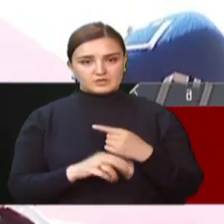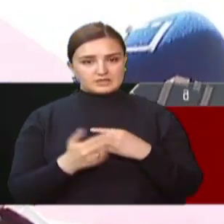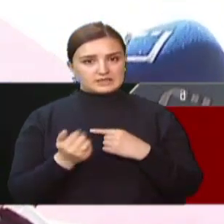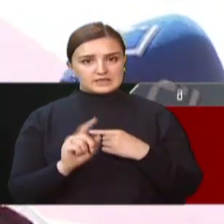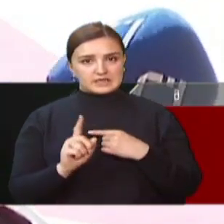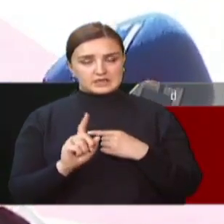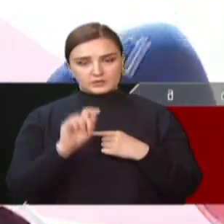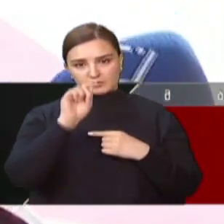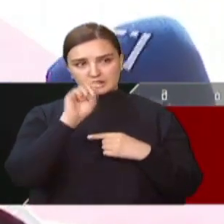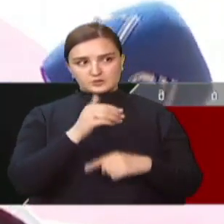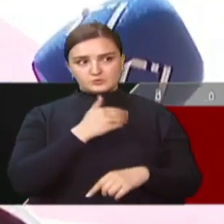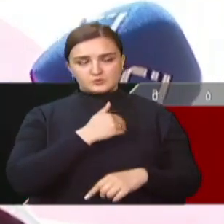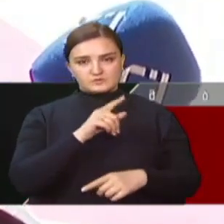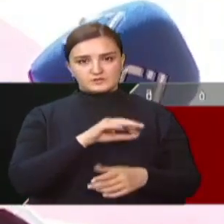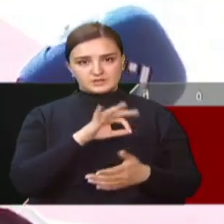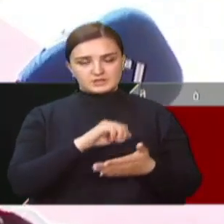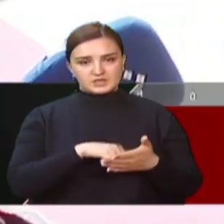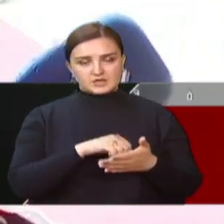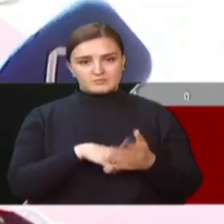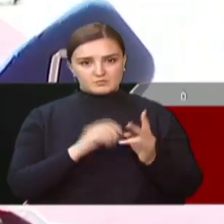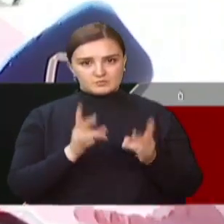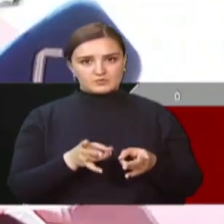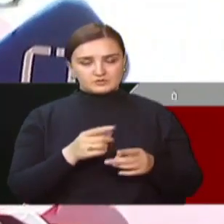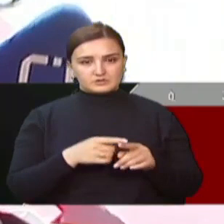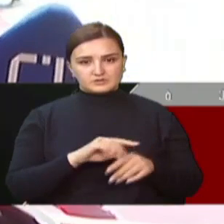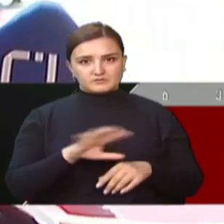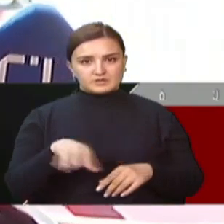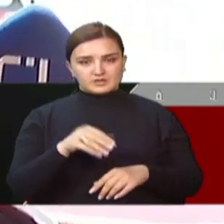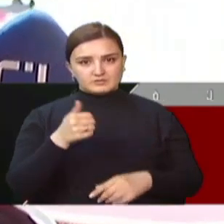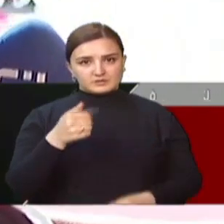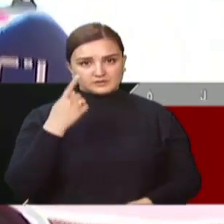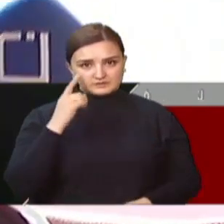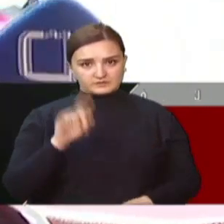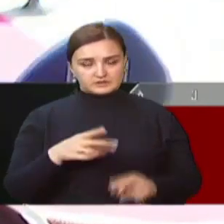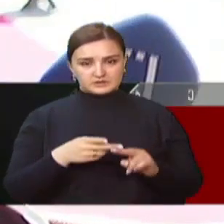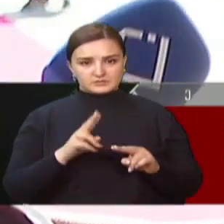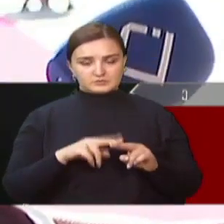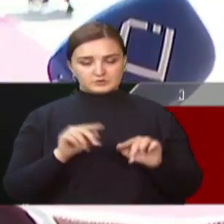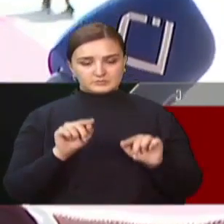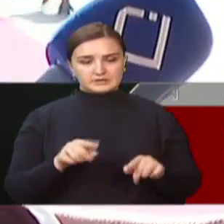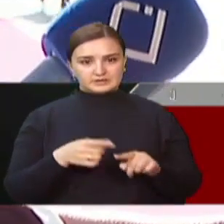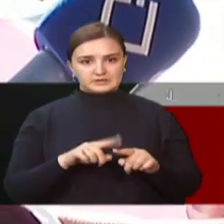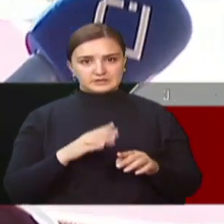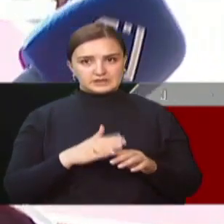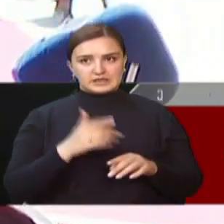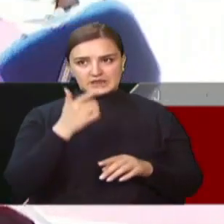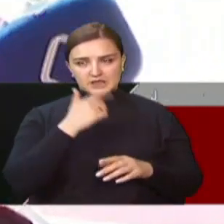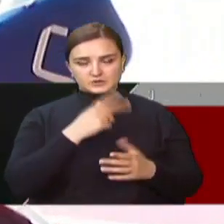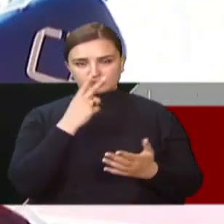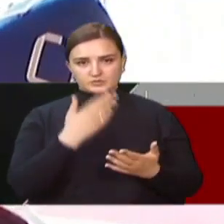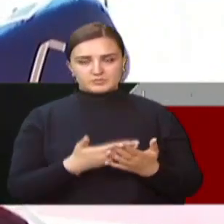skot. Ukraini surulis gamo. Da es qelam zalien kargad uitsit, ase rom es aris klassikuri